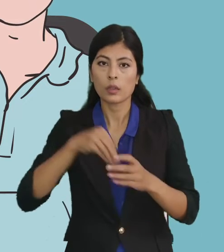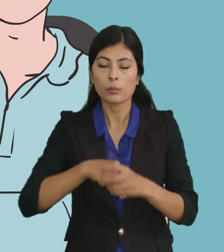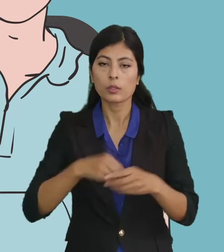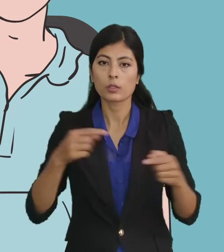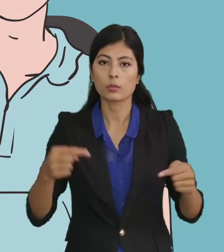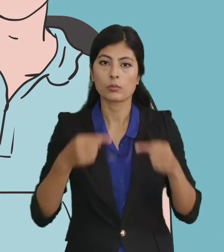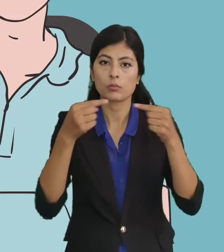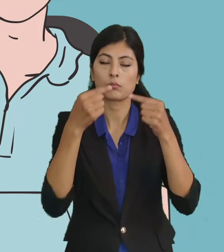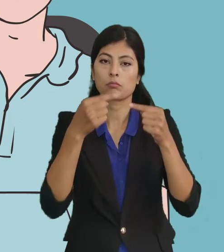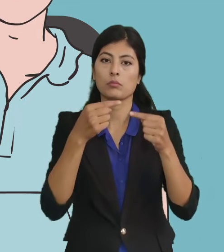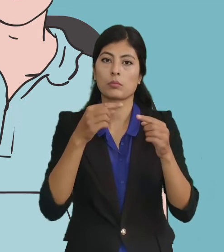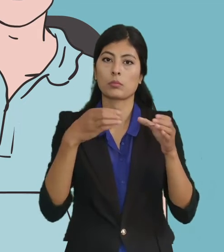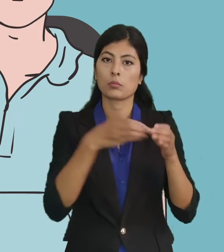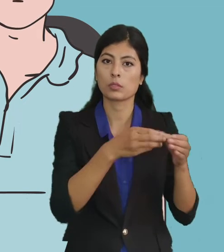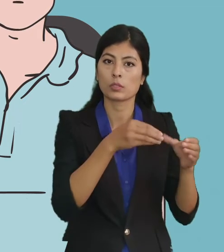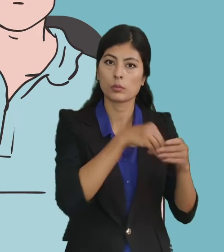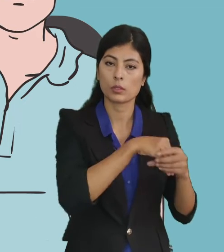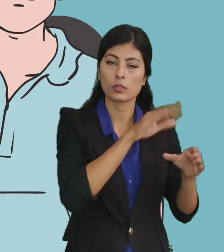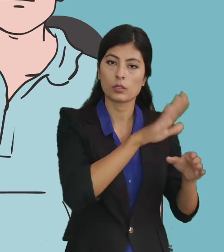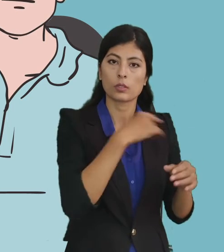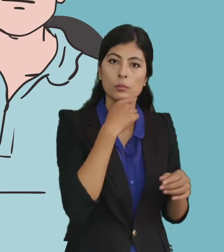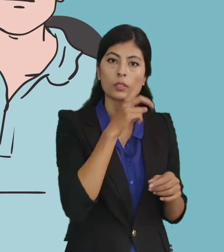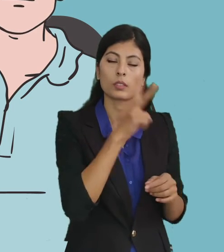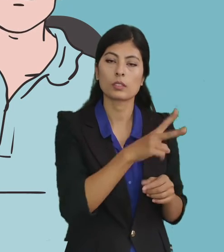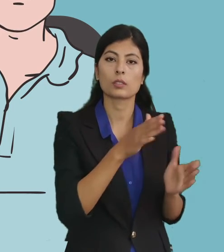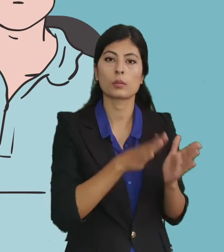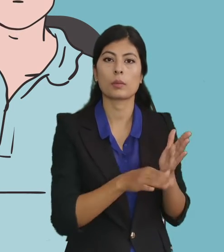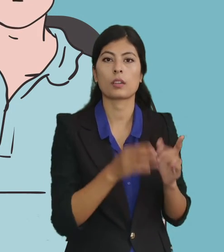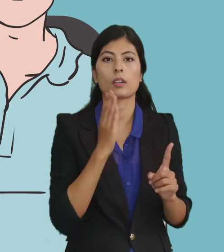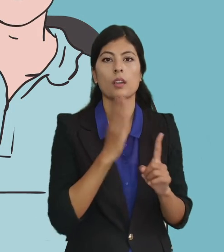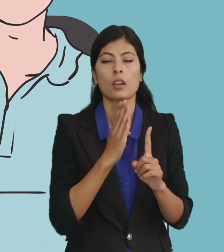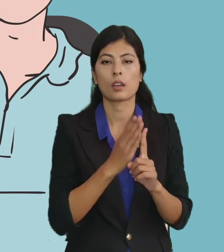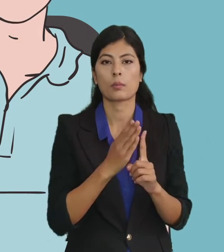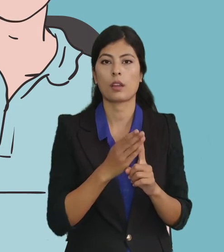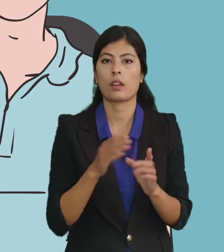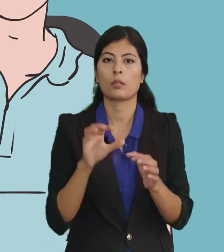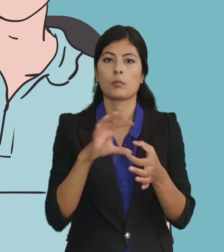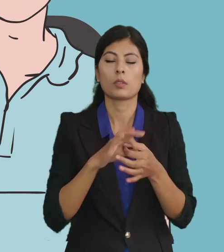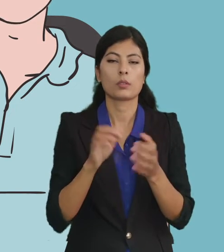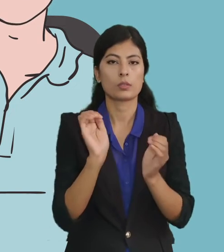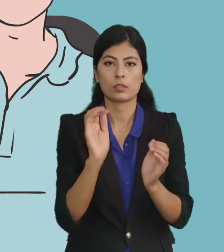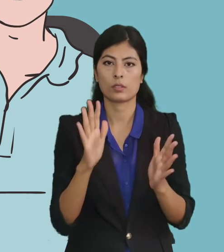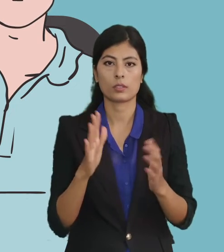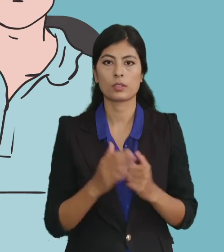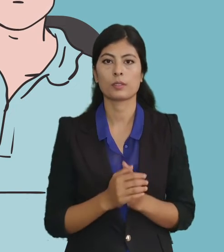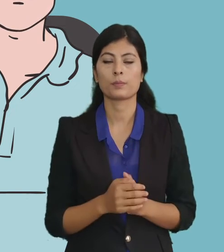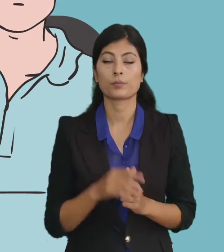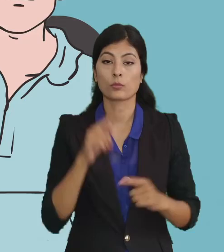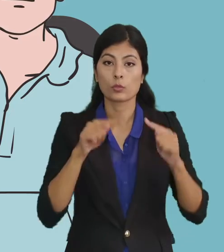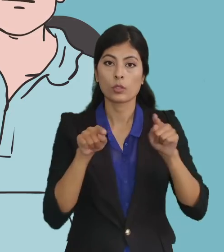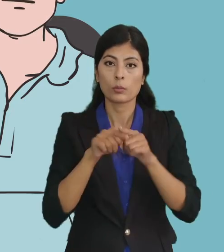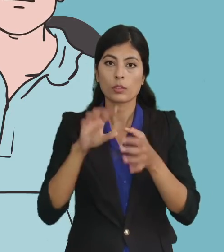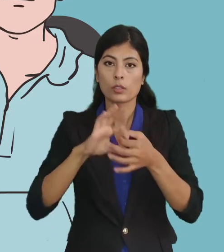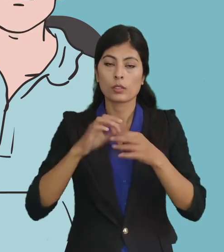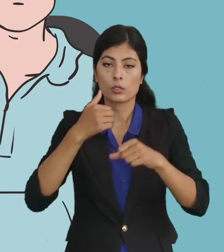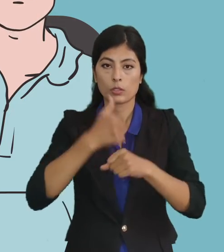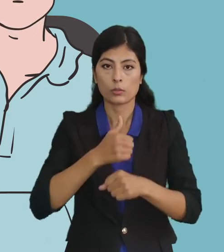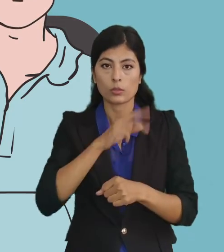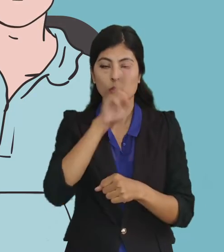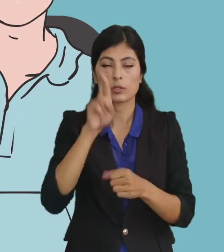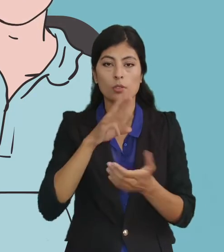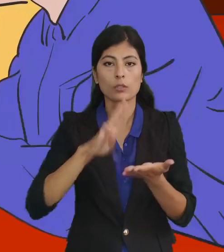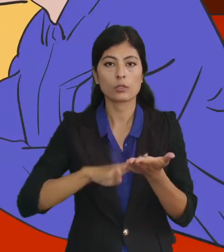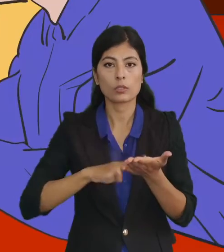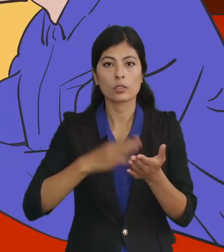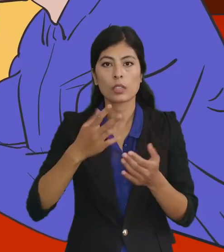व्यक्ति विवाद के पक्ष वाला भेला पर तिनका से ओई विवाद के ऊपर कार्रवाई आ समाधान हो सकैया। कोनो संयोजक